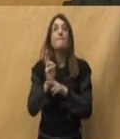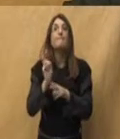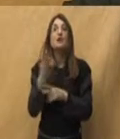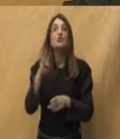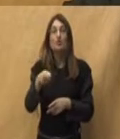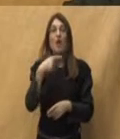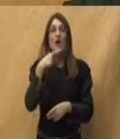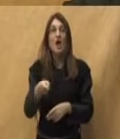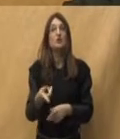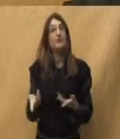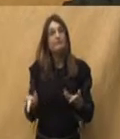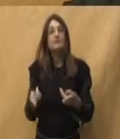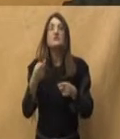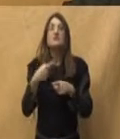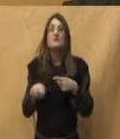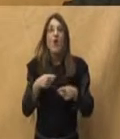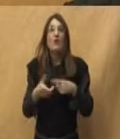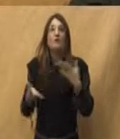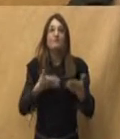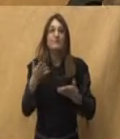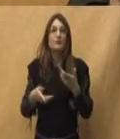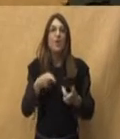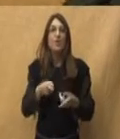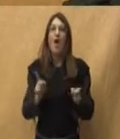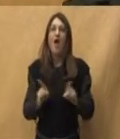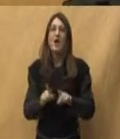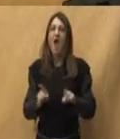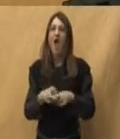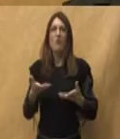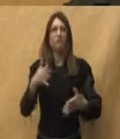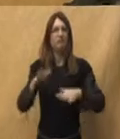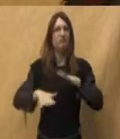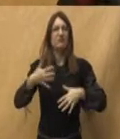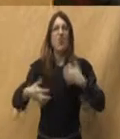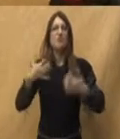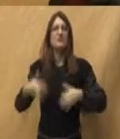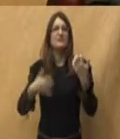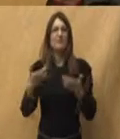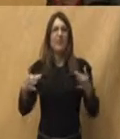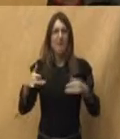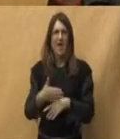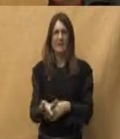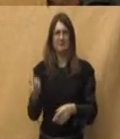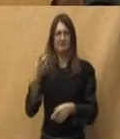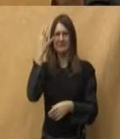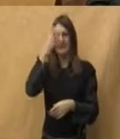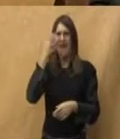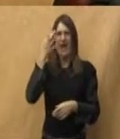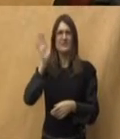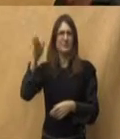mi se to moglo obiti o glavu, budući da to uzbuđuje narod. Dakle, pazite kako je bilo razmišljanje tada u to